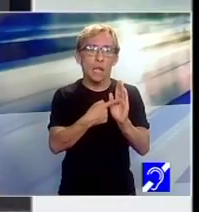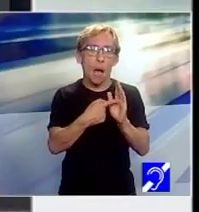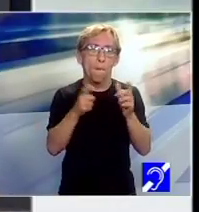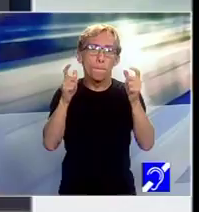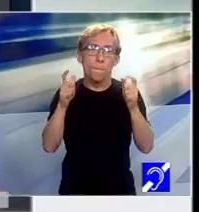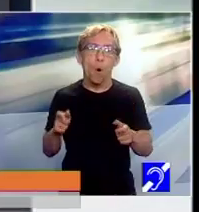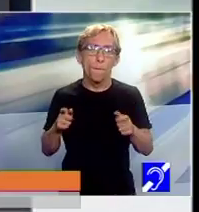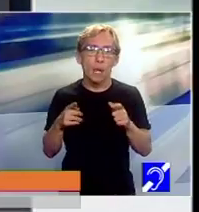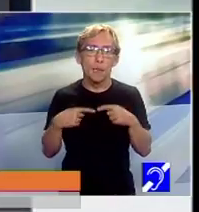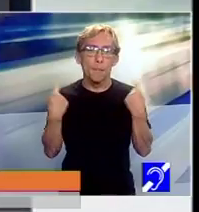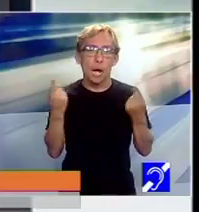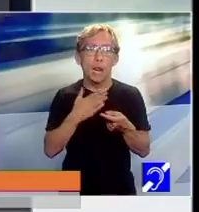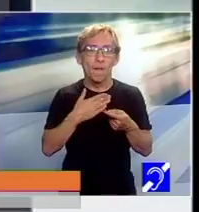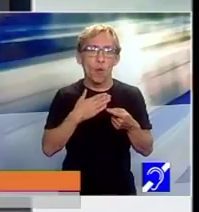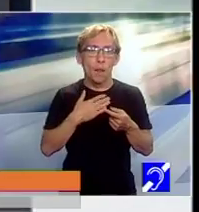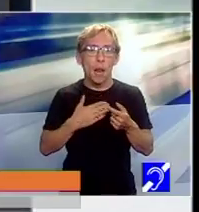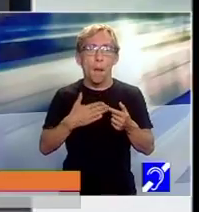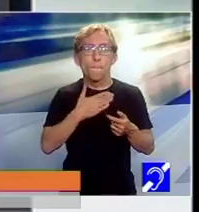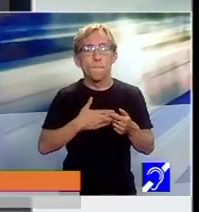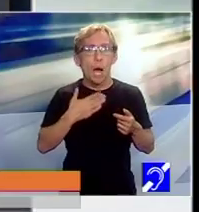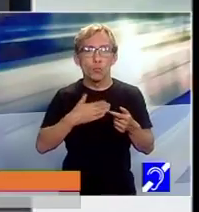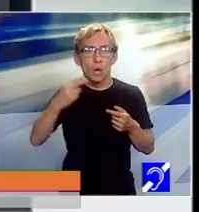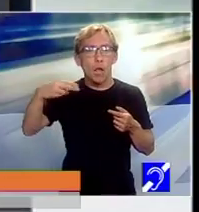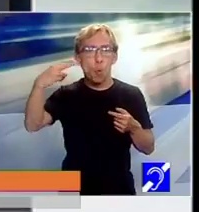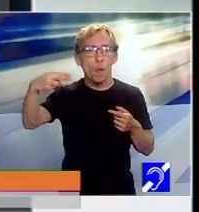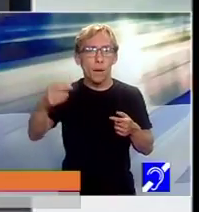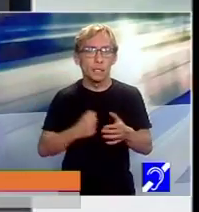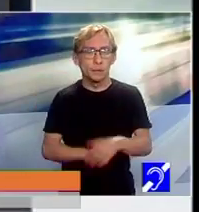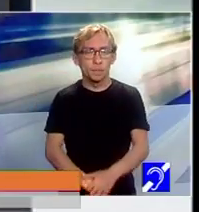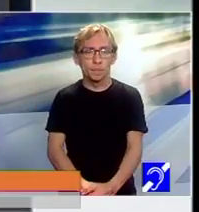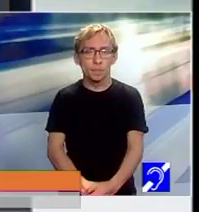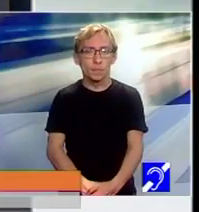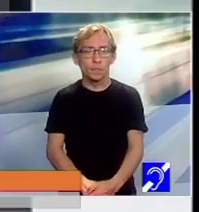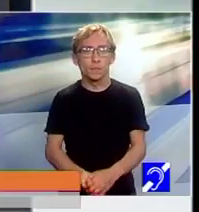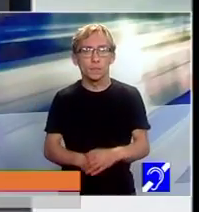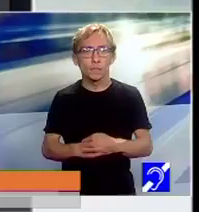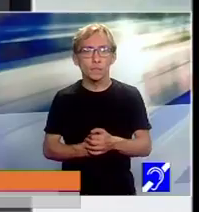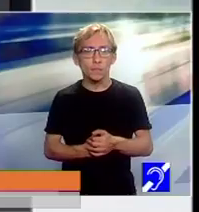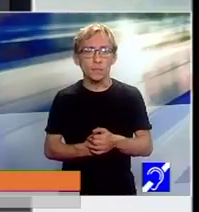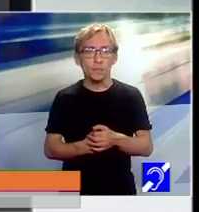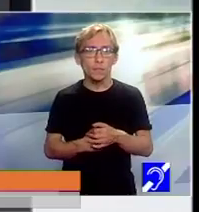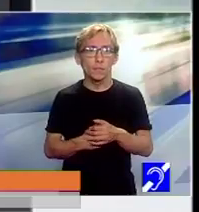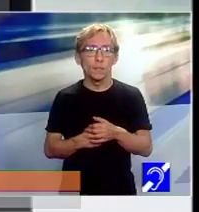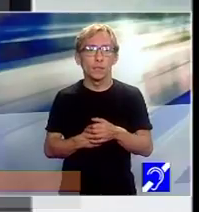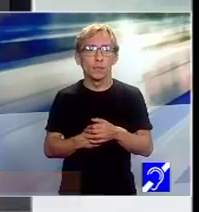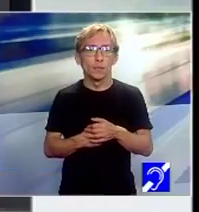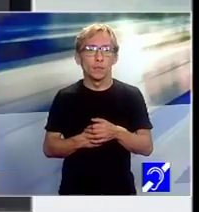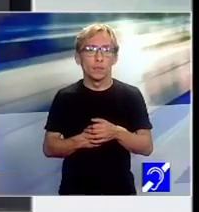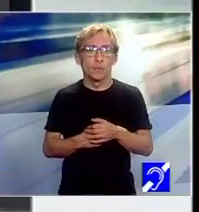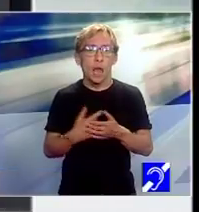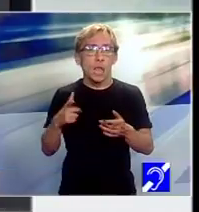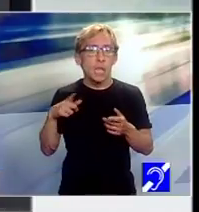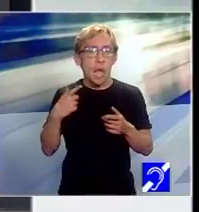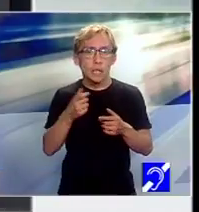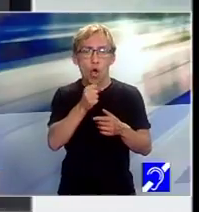pe care le vom avea pe parcursul stagiunii care urmează. Și practic este conceptul de